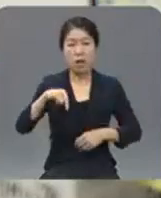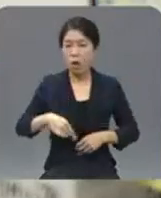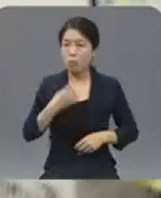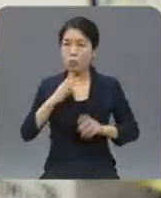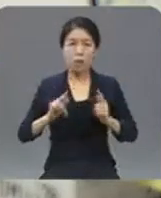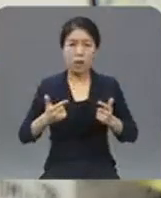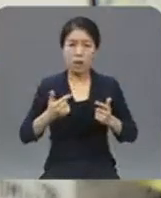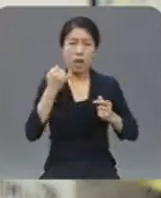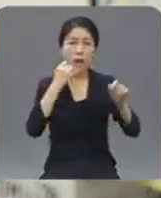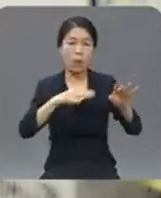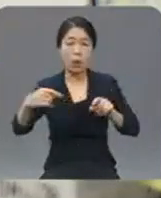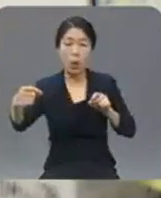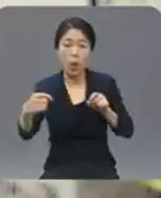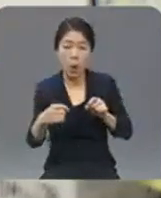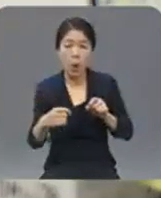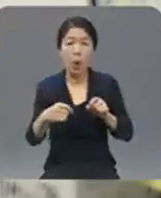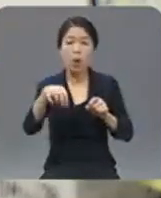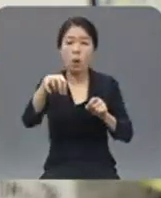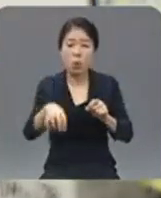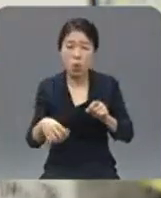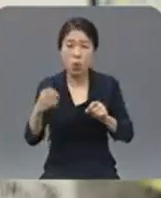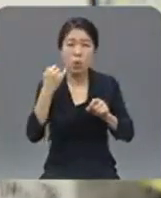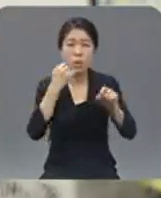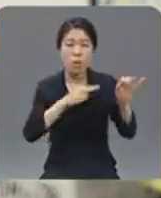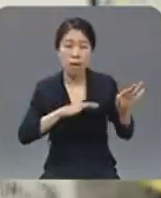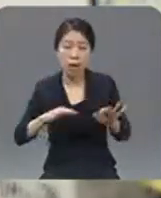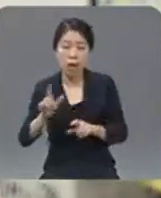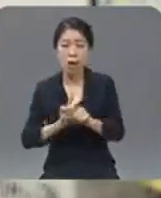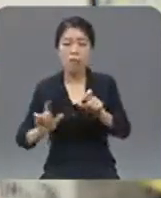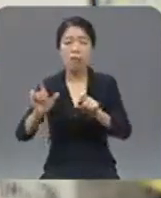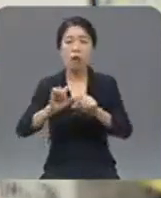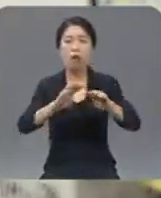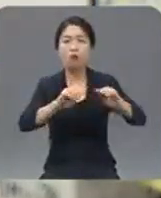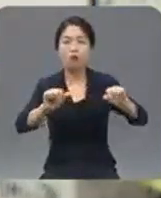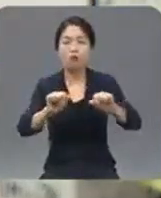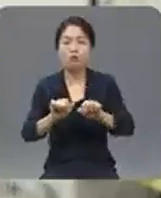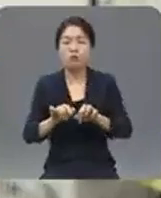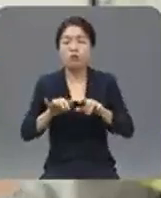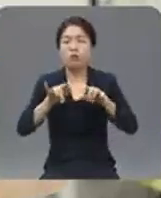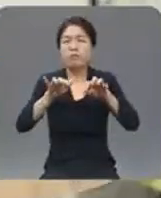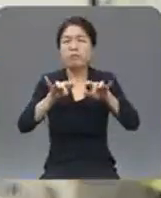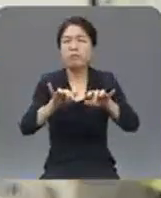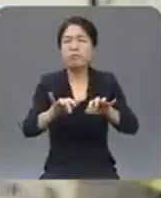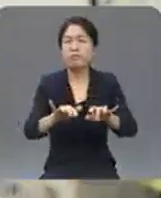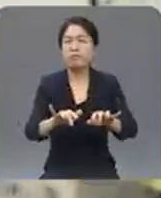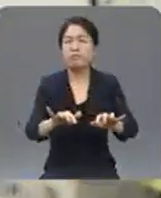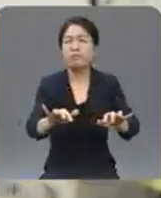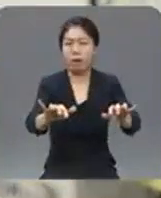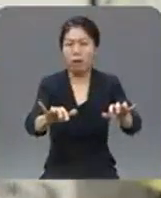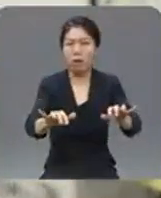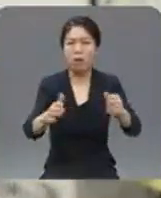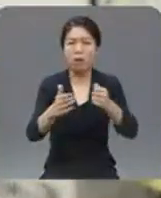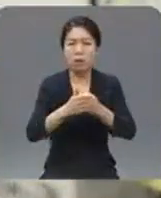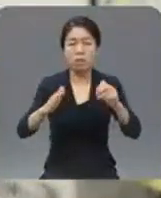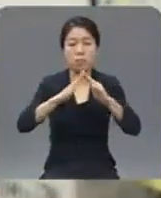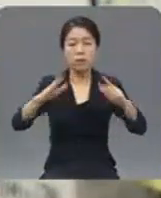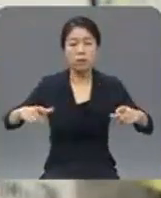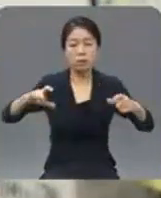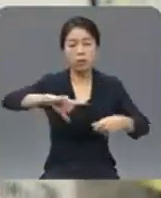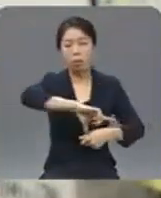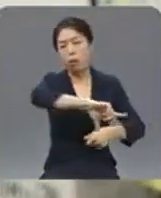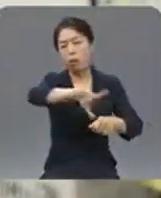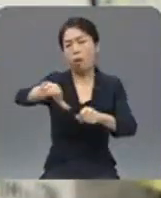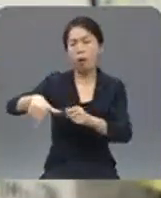해안가 인접한 대도 그렇고 이제 해안가에서 점점 계속 뻗어가고 있어 가지고